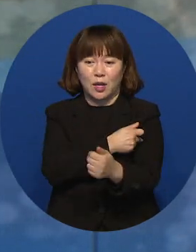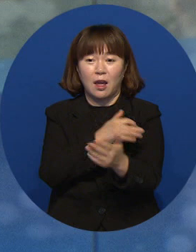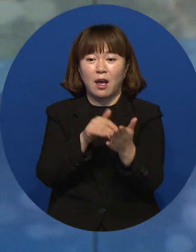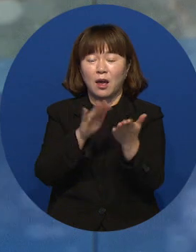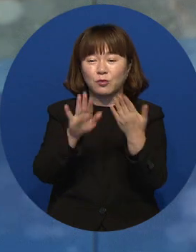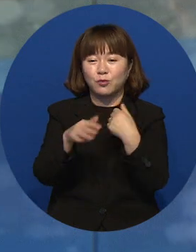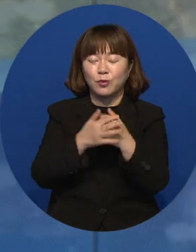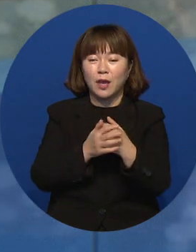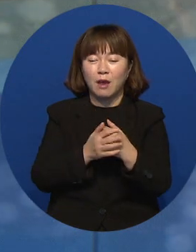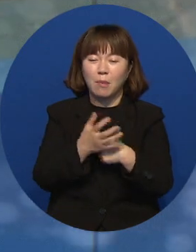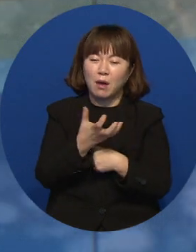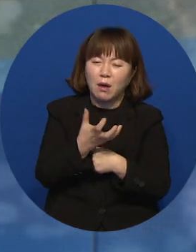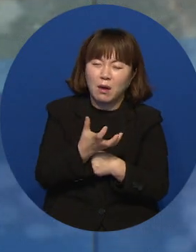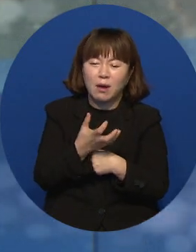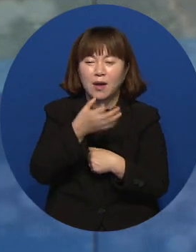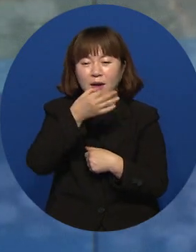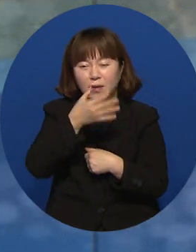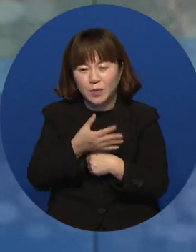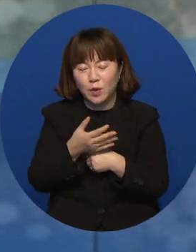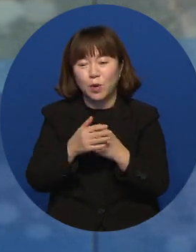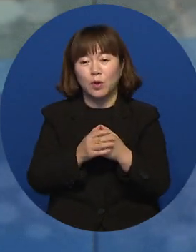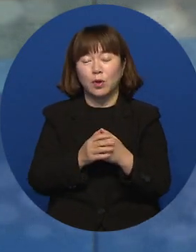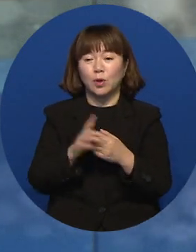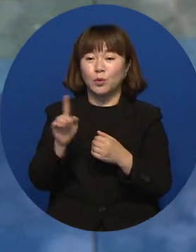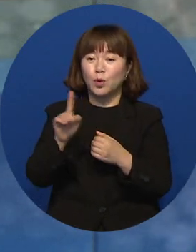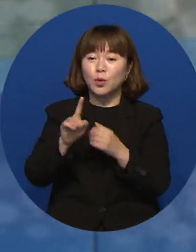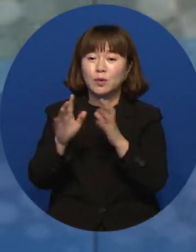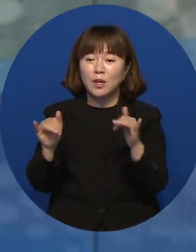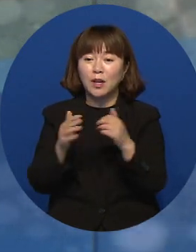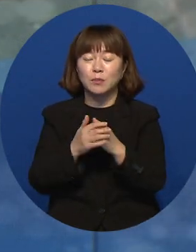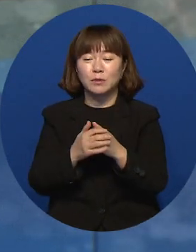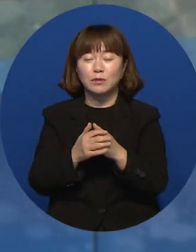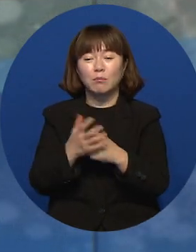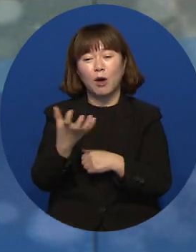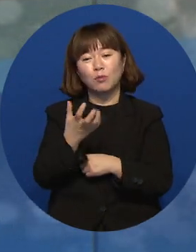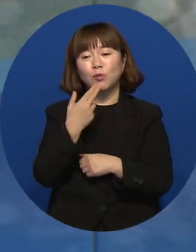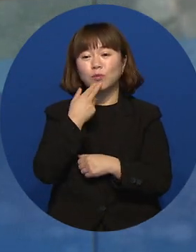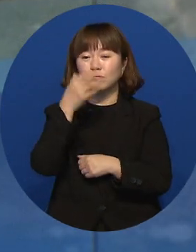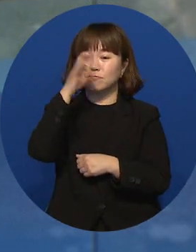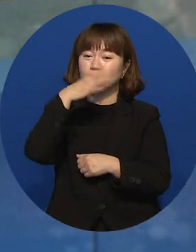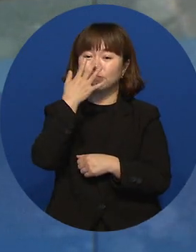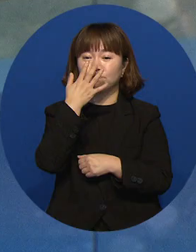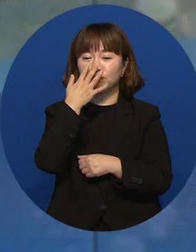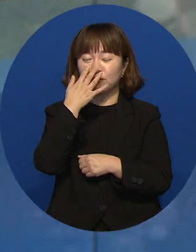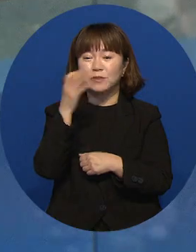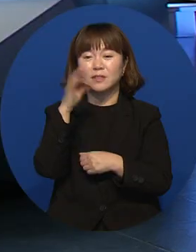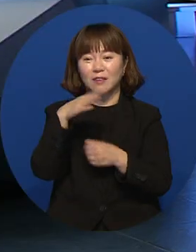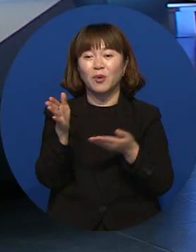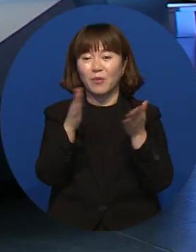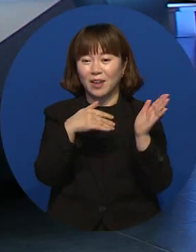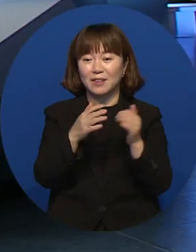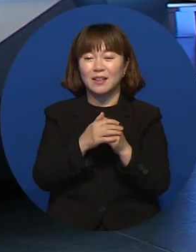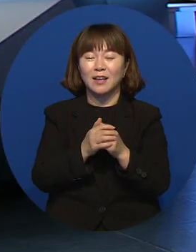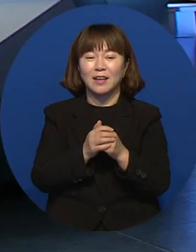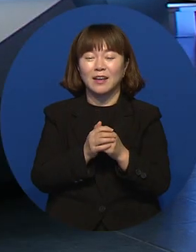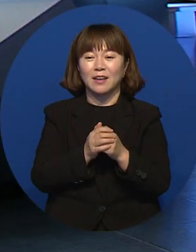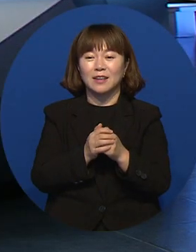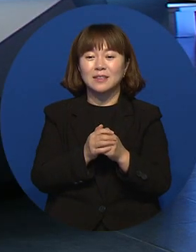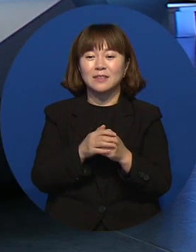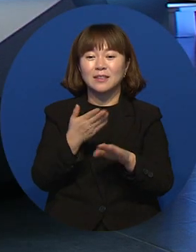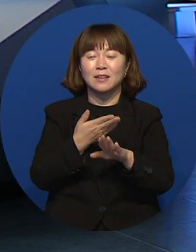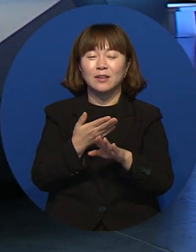너는 뭐 거의 그 통증도 없이 들어가는 건데 어떤 차이가 있어 는 제 그래서 이제 그 아마